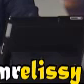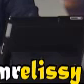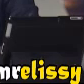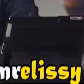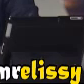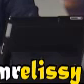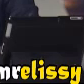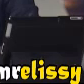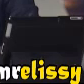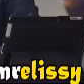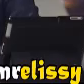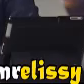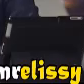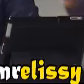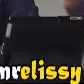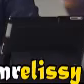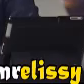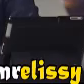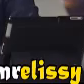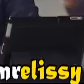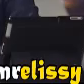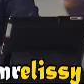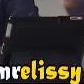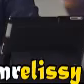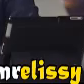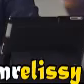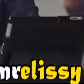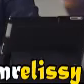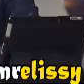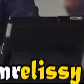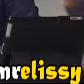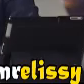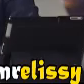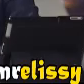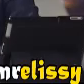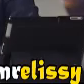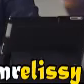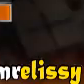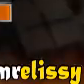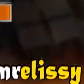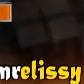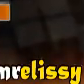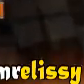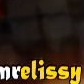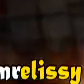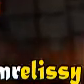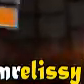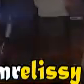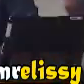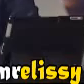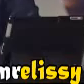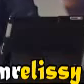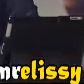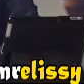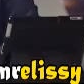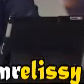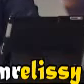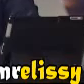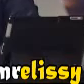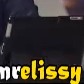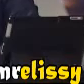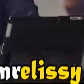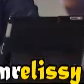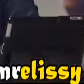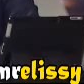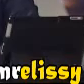الأخيرة بطلق ناري النهاردة أثناء دفاعه عن خطف سيارة محافظ البنك المركزي الدكتور هشام رامز.